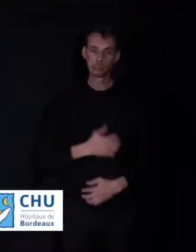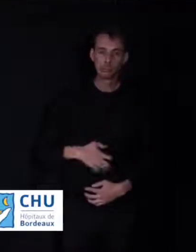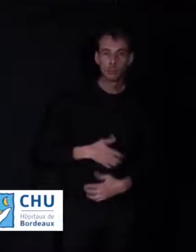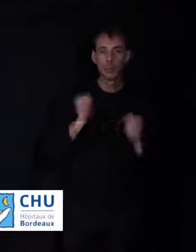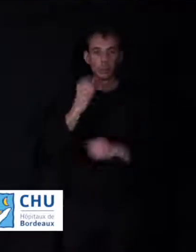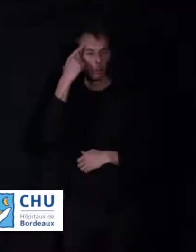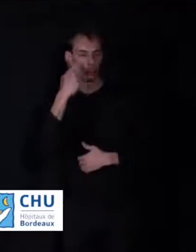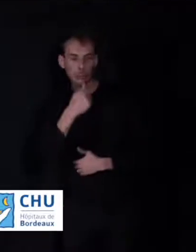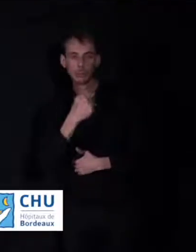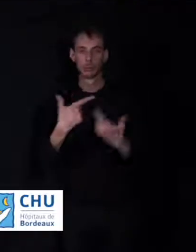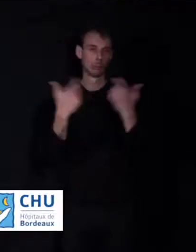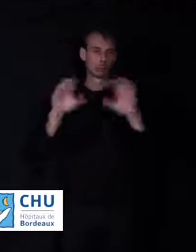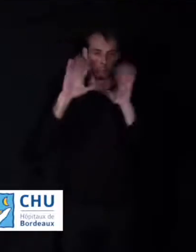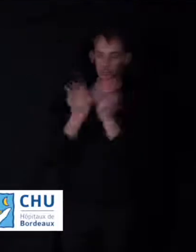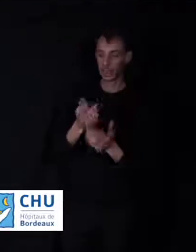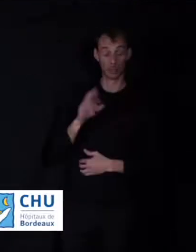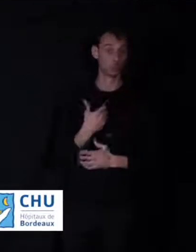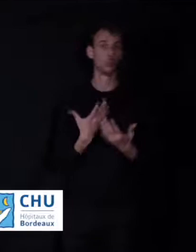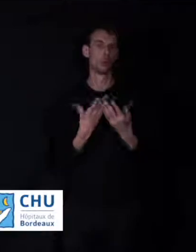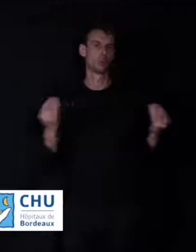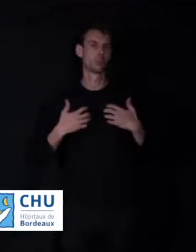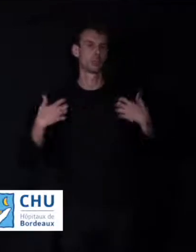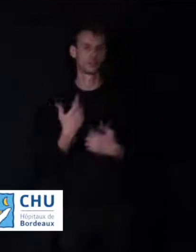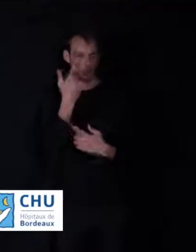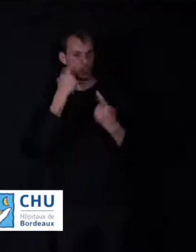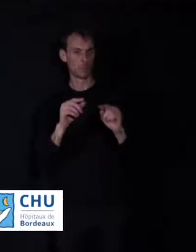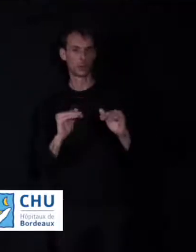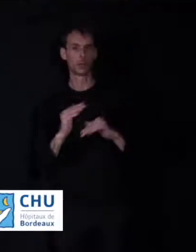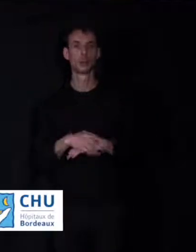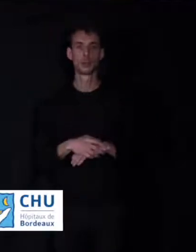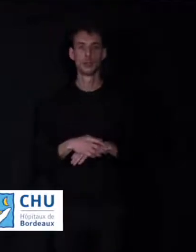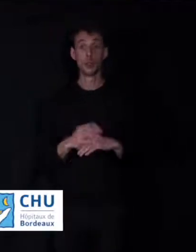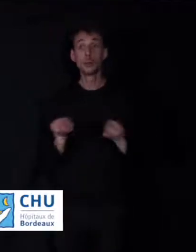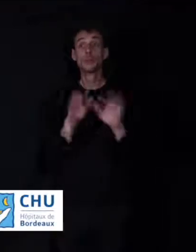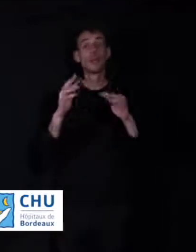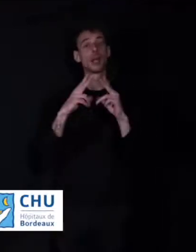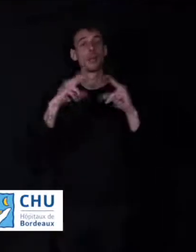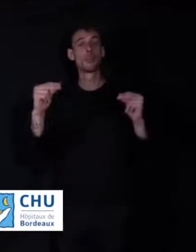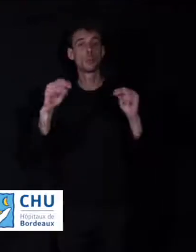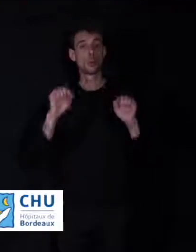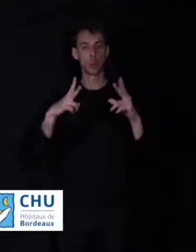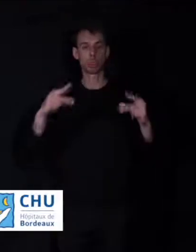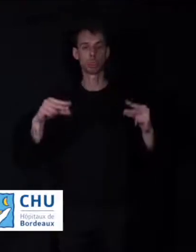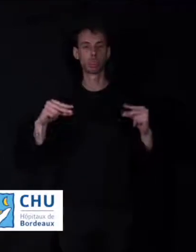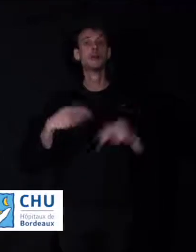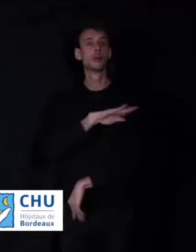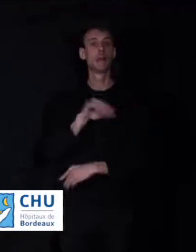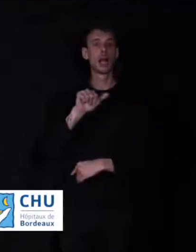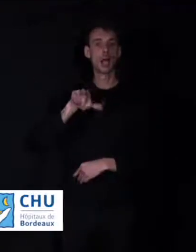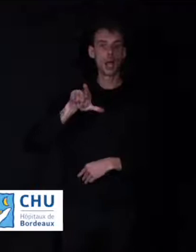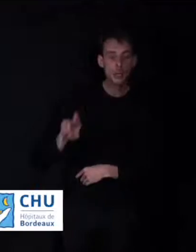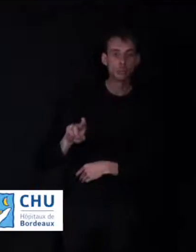certaines pour des biais, et ce concept d'atteinte musculaire liée à l'aluminium est assez français, alors que l'aluminium est quand